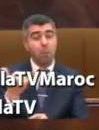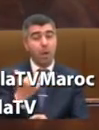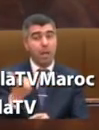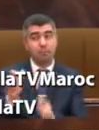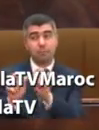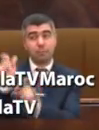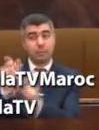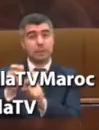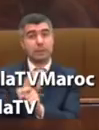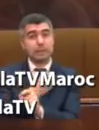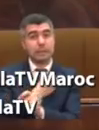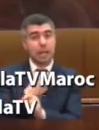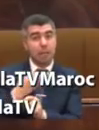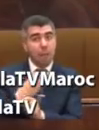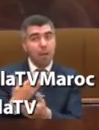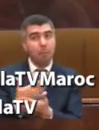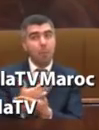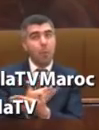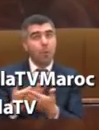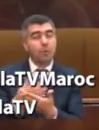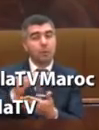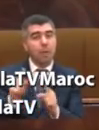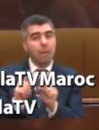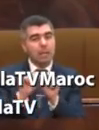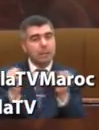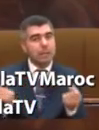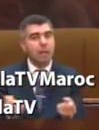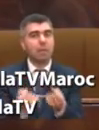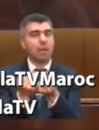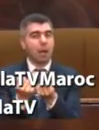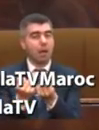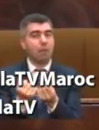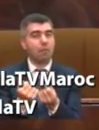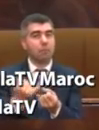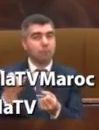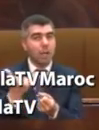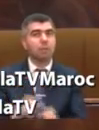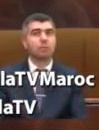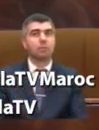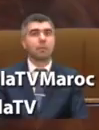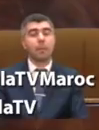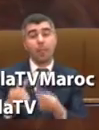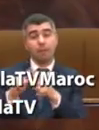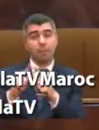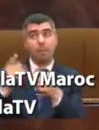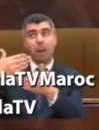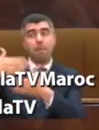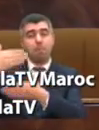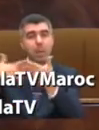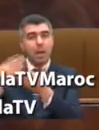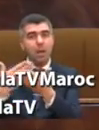جدا، محوريا اساسيا في تنميه اي قطاع، بدلا من الاستثمار في البنايات